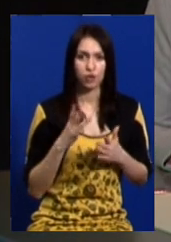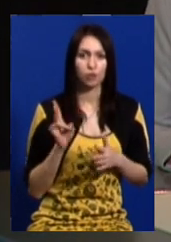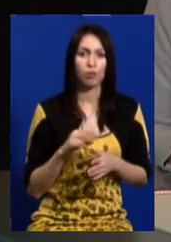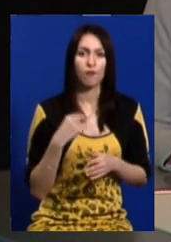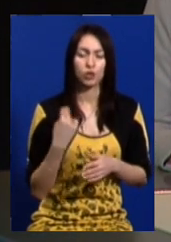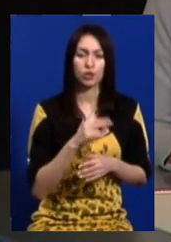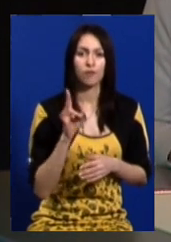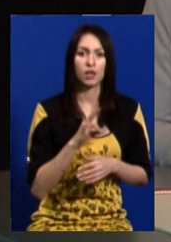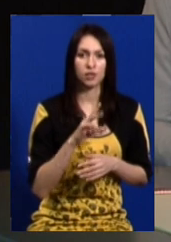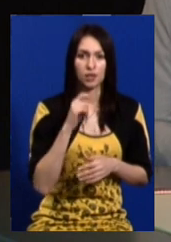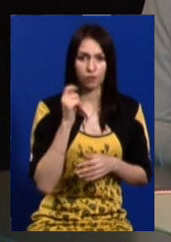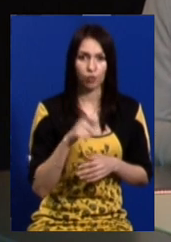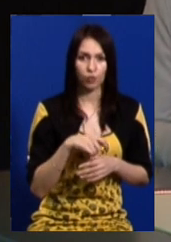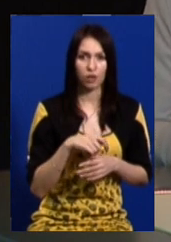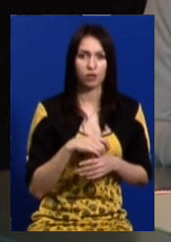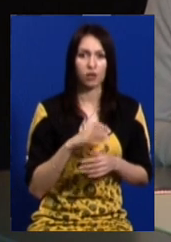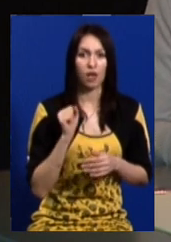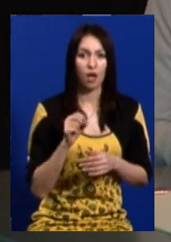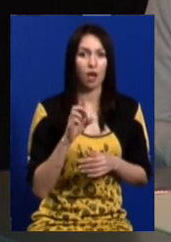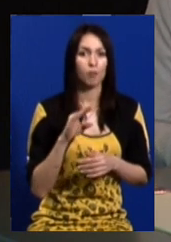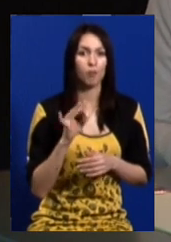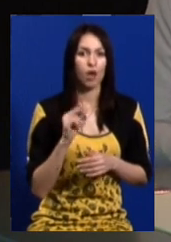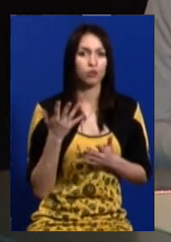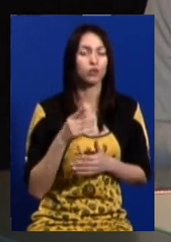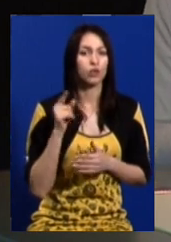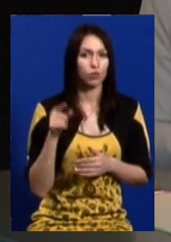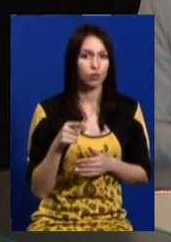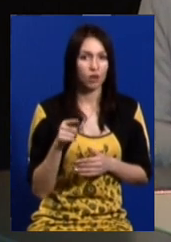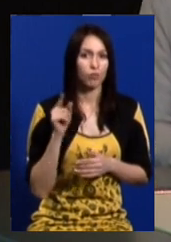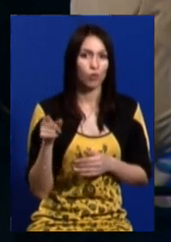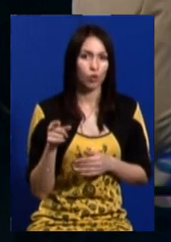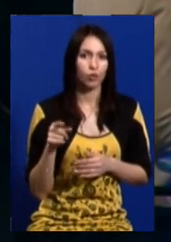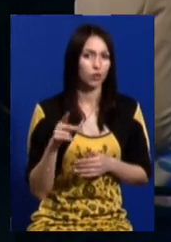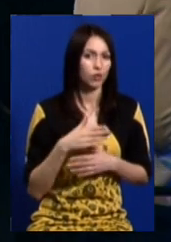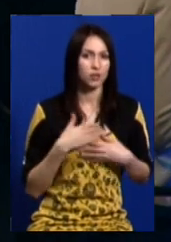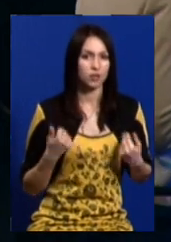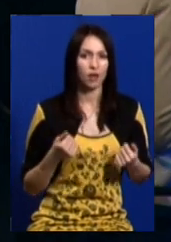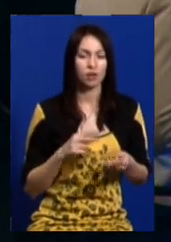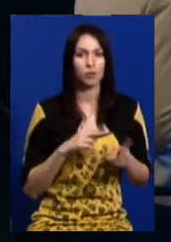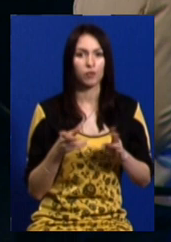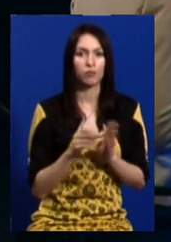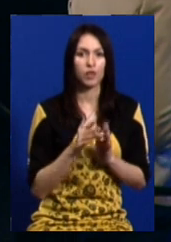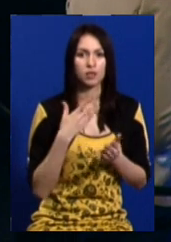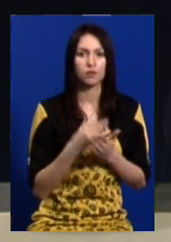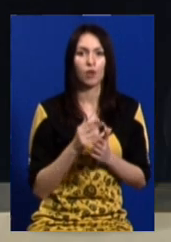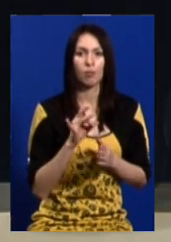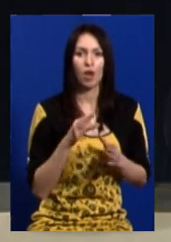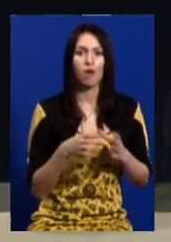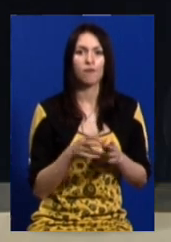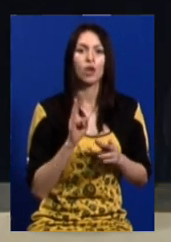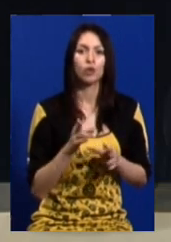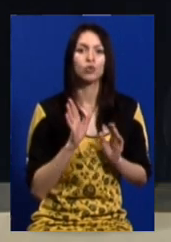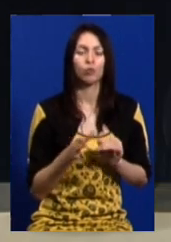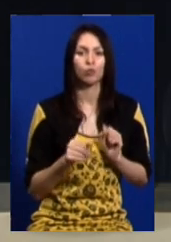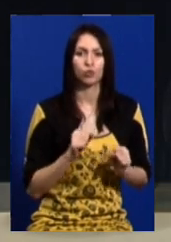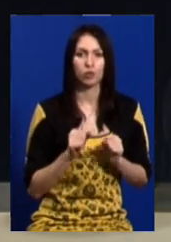церкви України, а батюшка, який там служить, він не захотів переходити разом зі своєю парафією, хто тоді правитиме